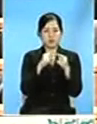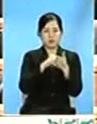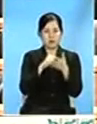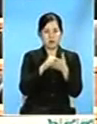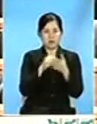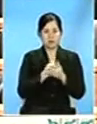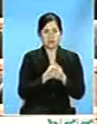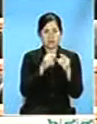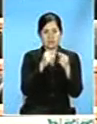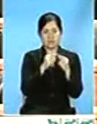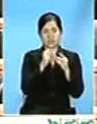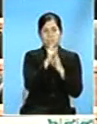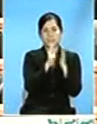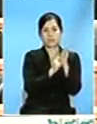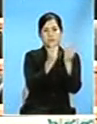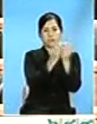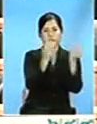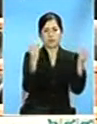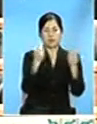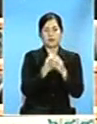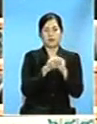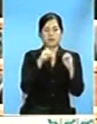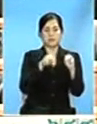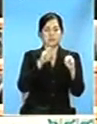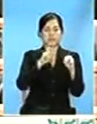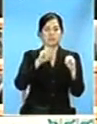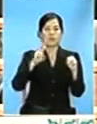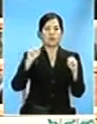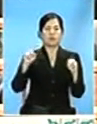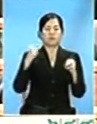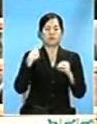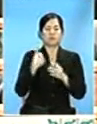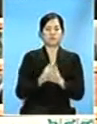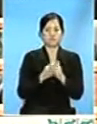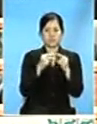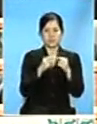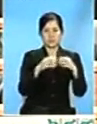ตรา291นะครับที่เราจะมีการตั้งสมาชิกสภาร่างรัฐธรรมนูญนั้น